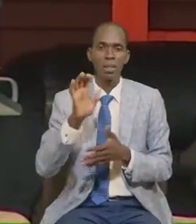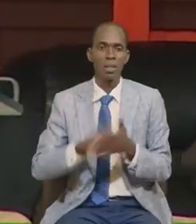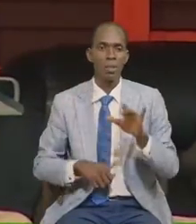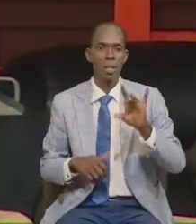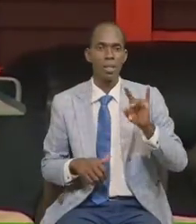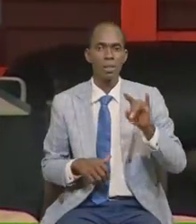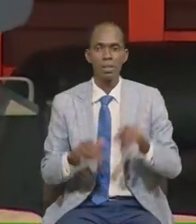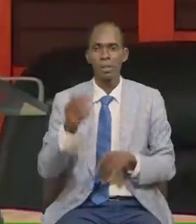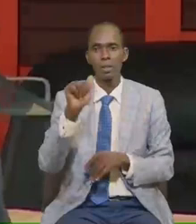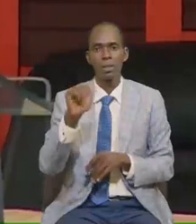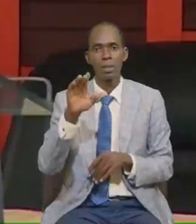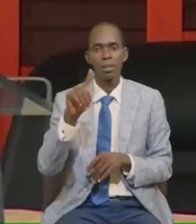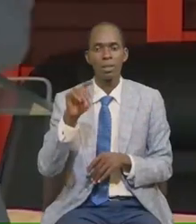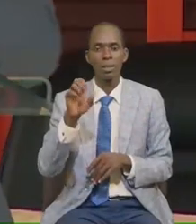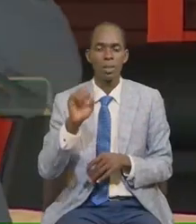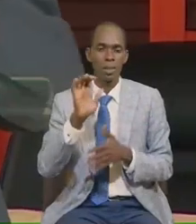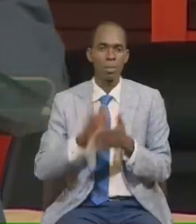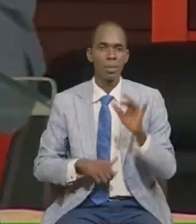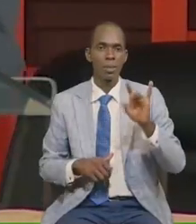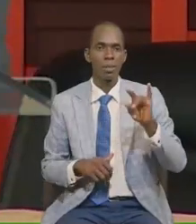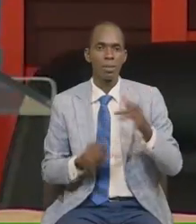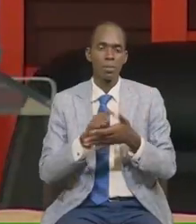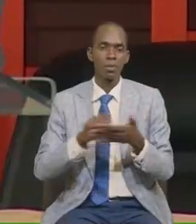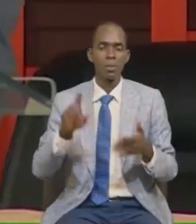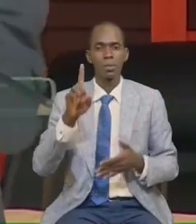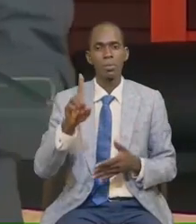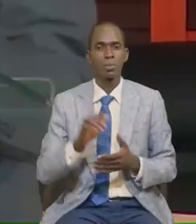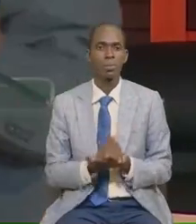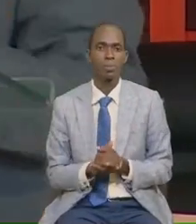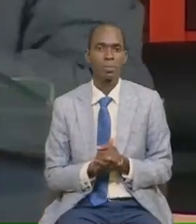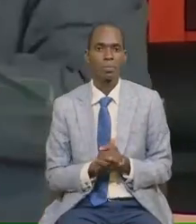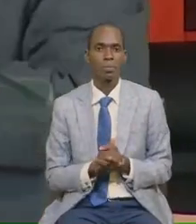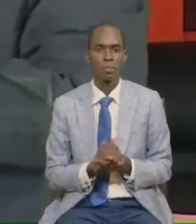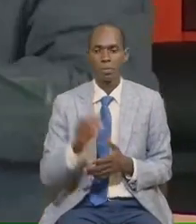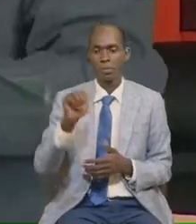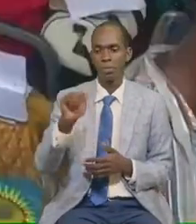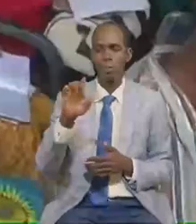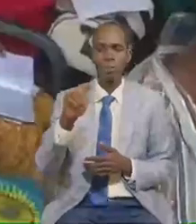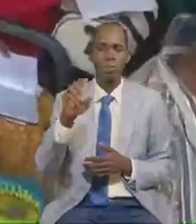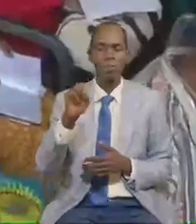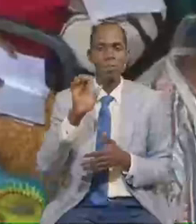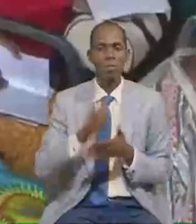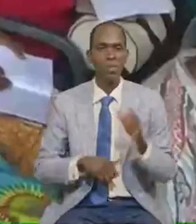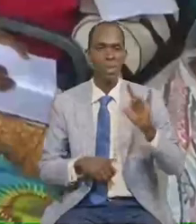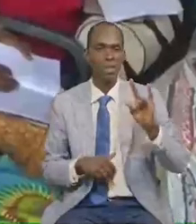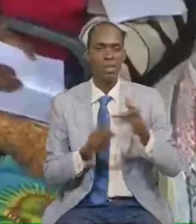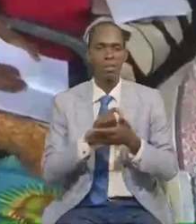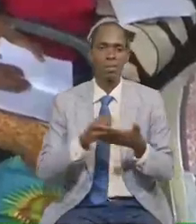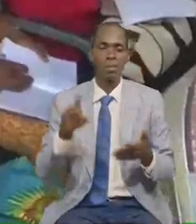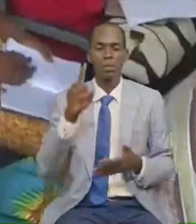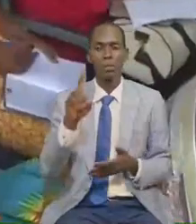à 18 verset 1 at 18 verset 1